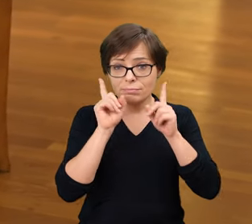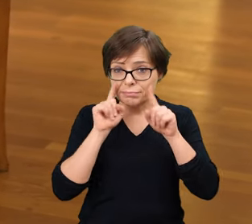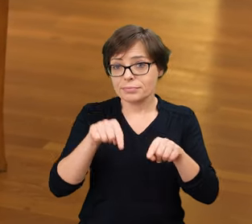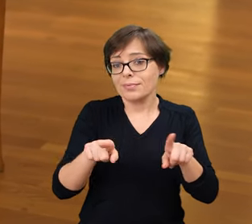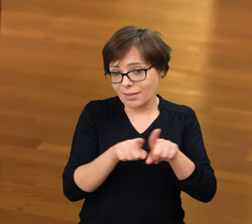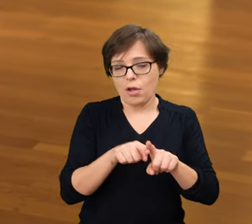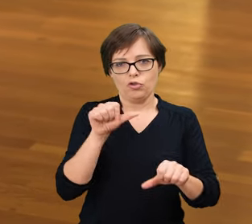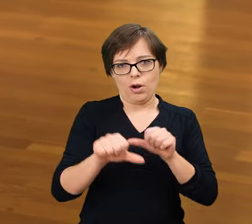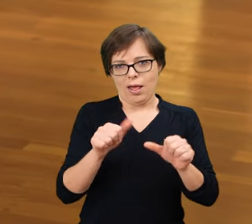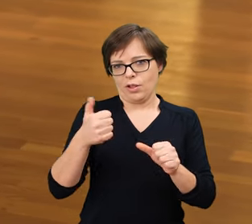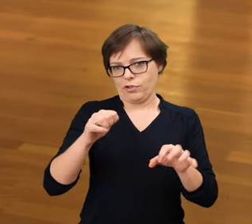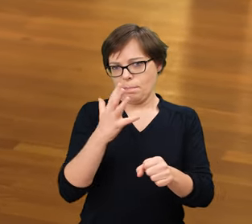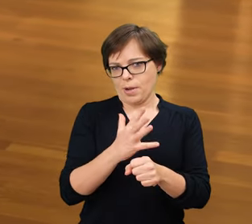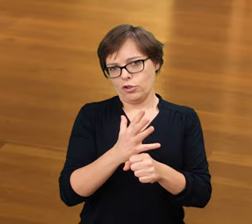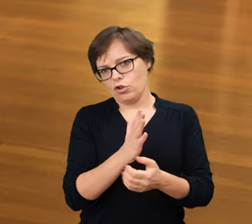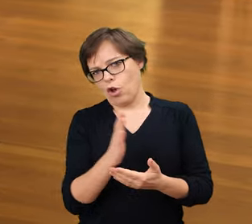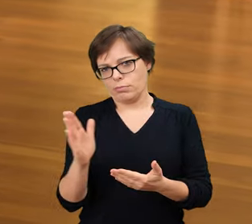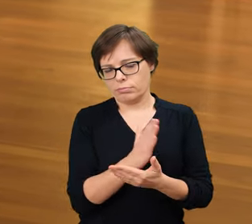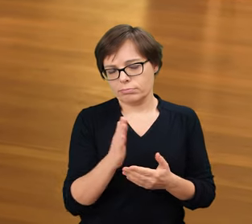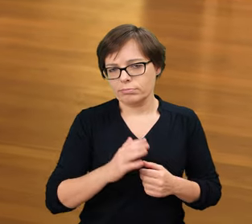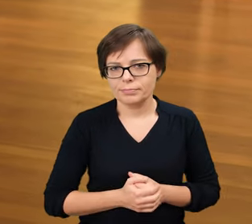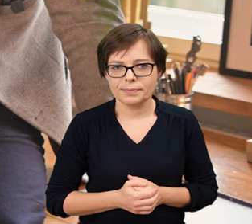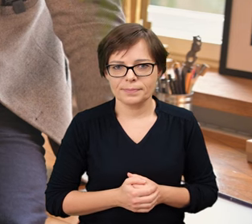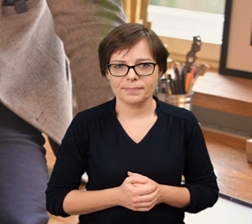lat 50. I